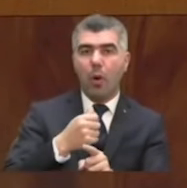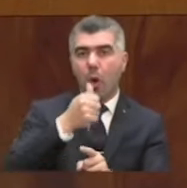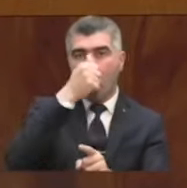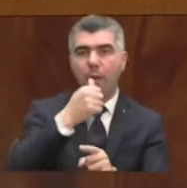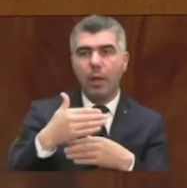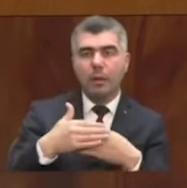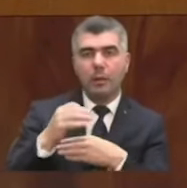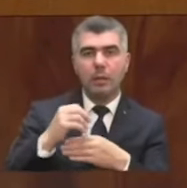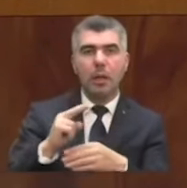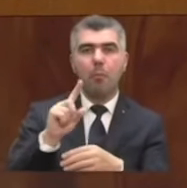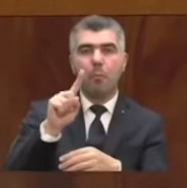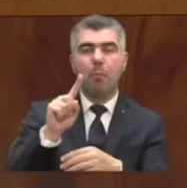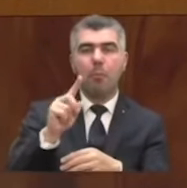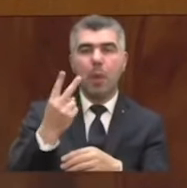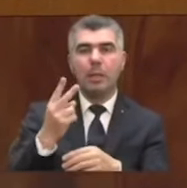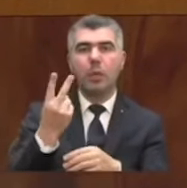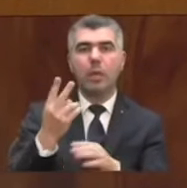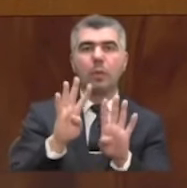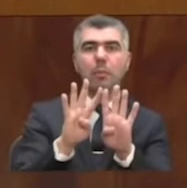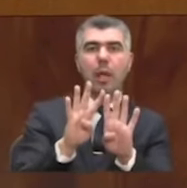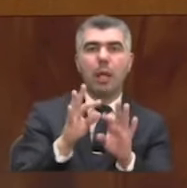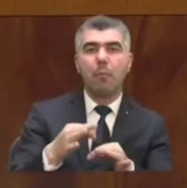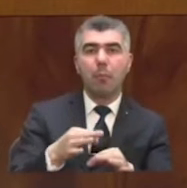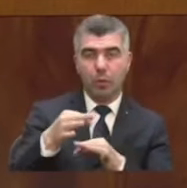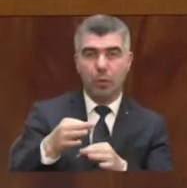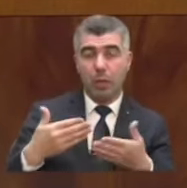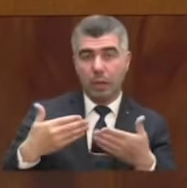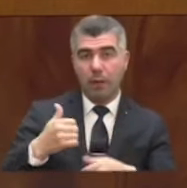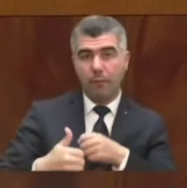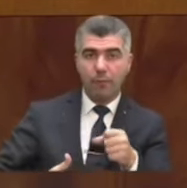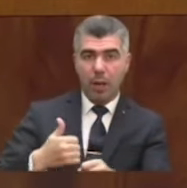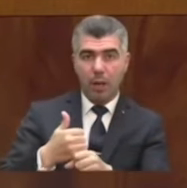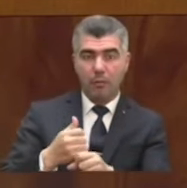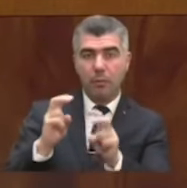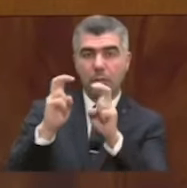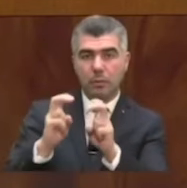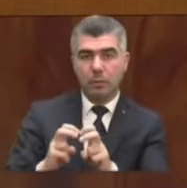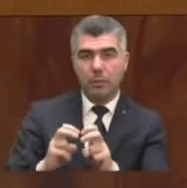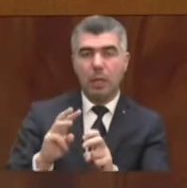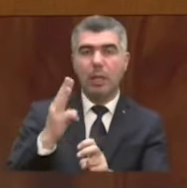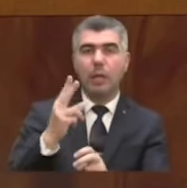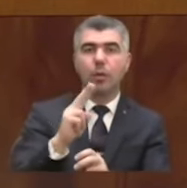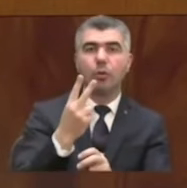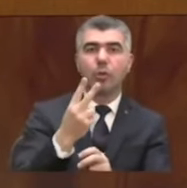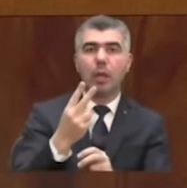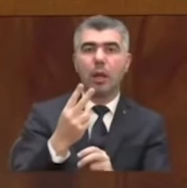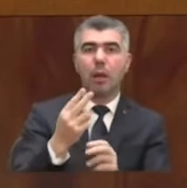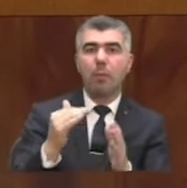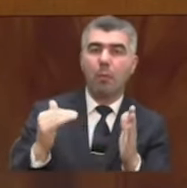كانت 282 مليون متر مكعب في المتوسط، هاد السنة نزلت فقط 23 مليون متر